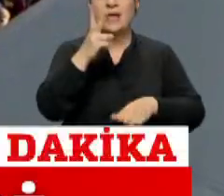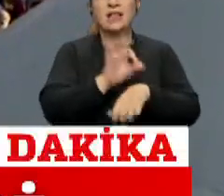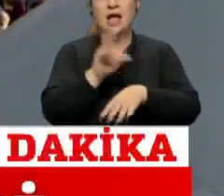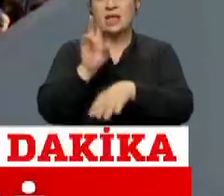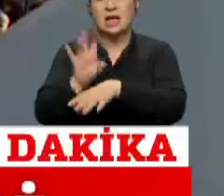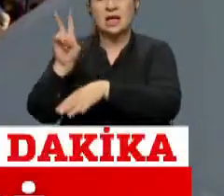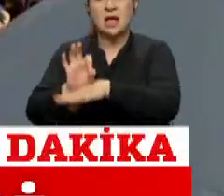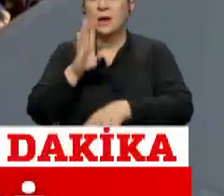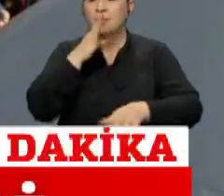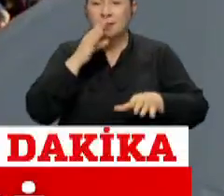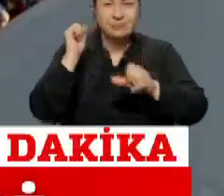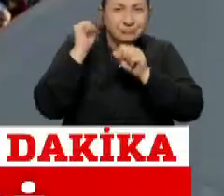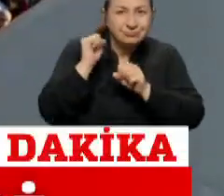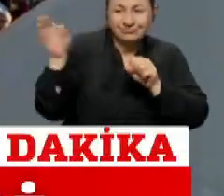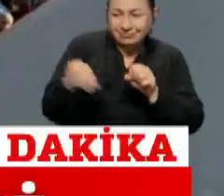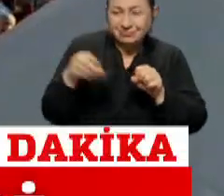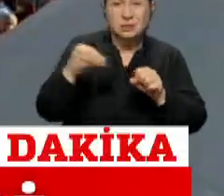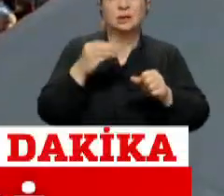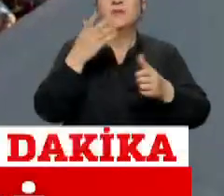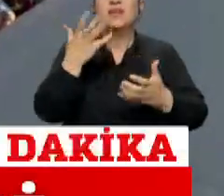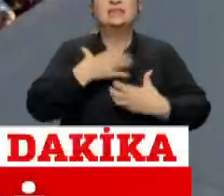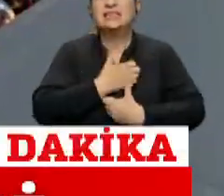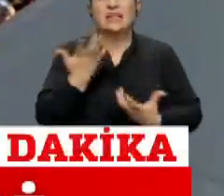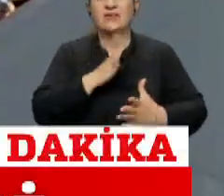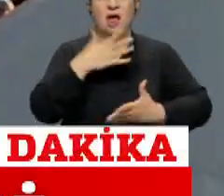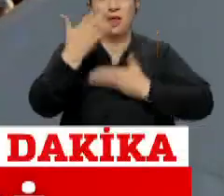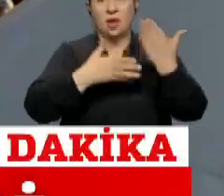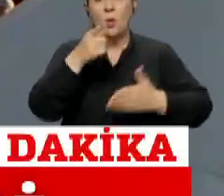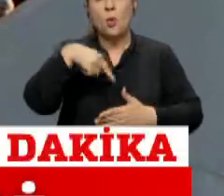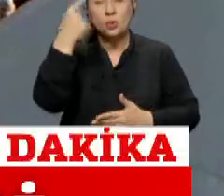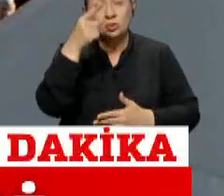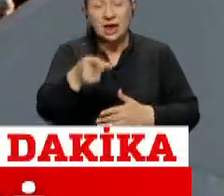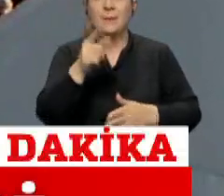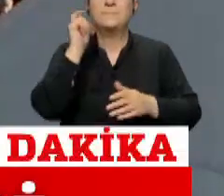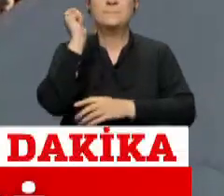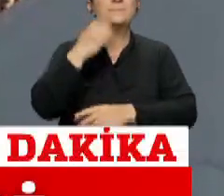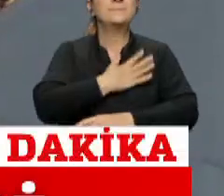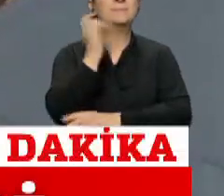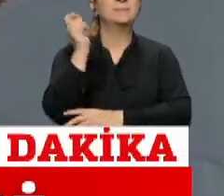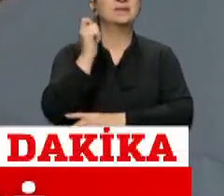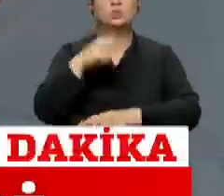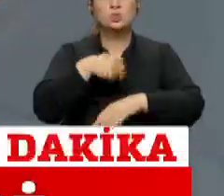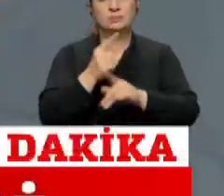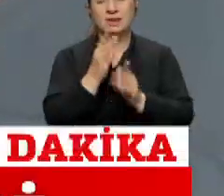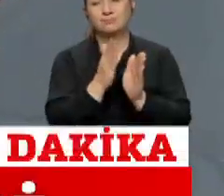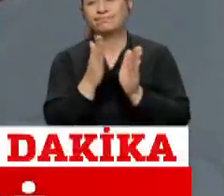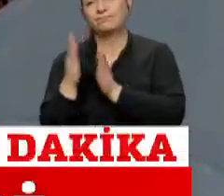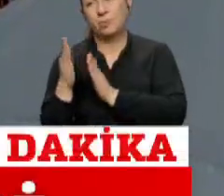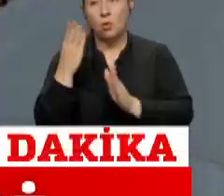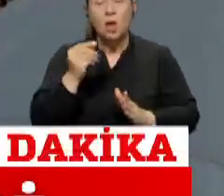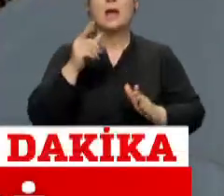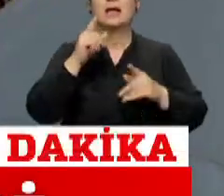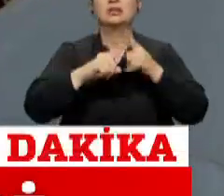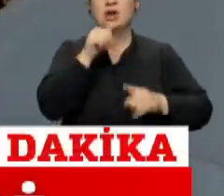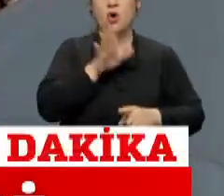dakika kağıt toplama işçileri konuştu ve dertlerini anlattılar. O nedenle de mitingin süresi biraz uzamış oldu ve